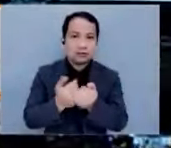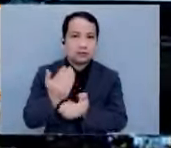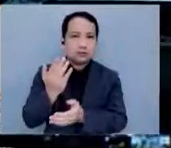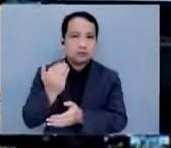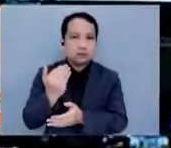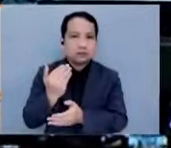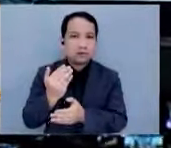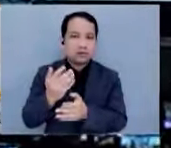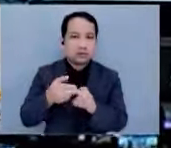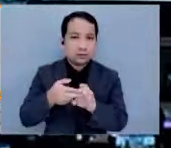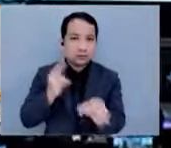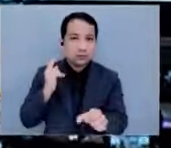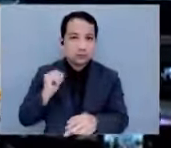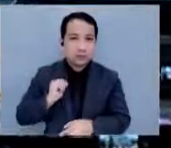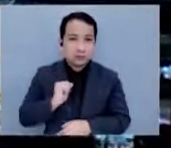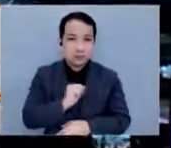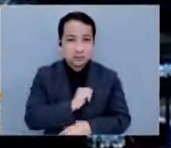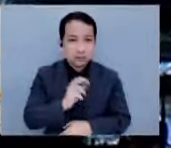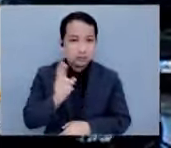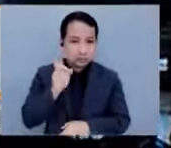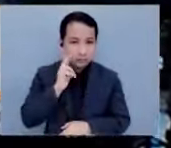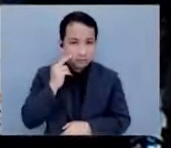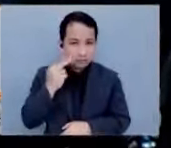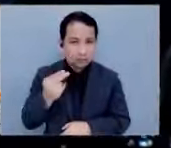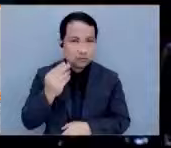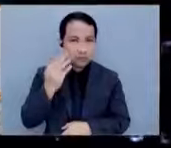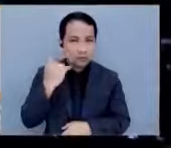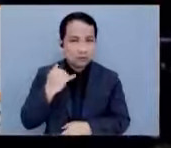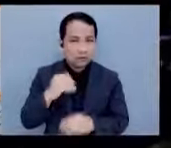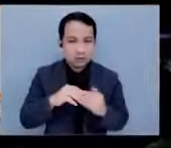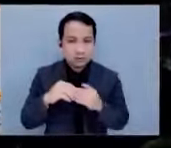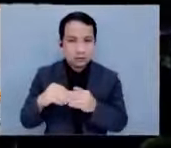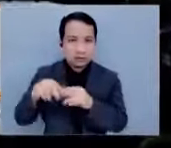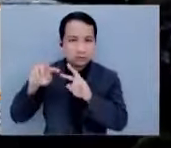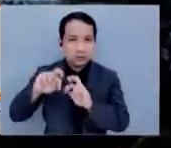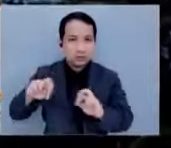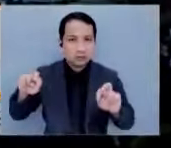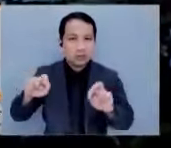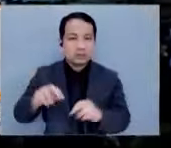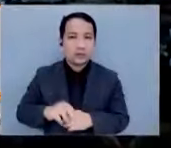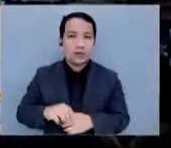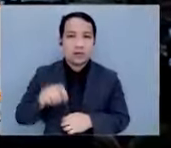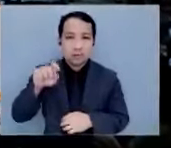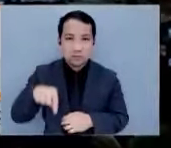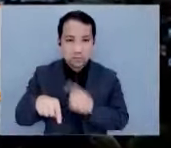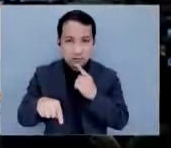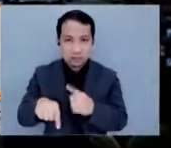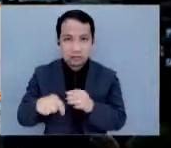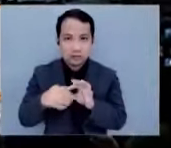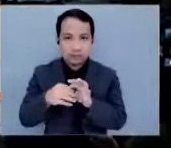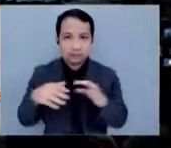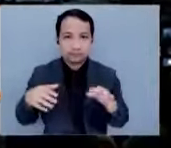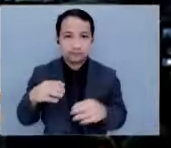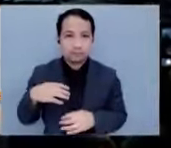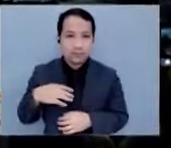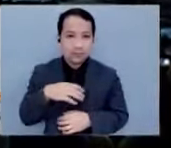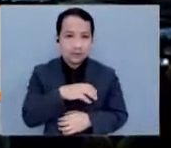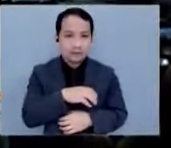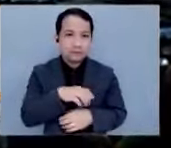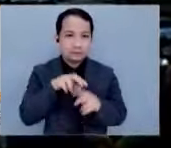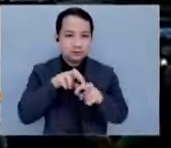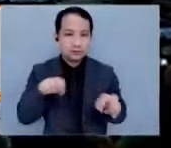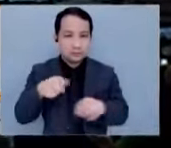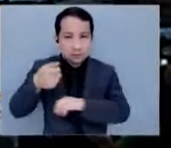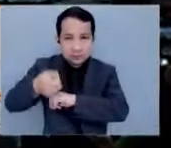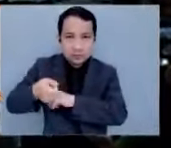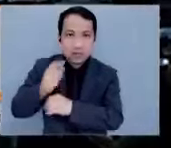si Senador Risa Hontiveros na promotor ng investigasyon. Dapat na rin daw buwagin ang Kamara na nagsasagawa ng hearing tungkol